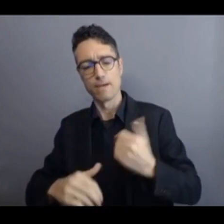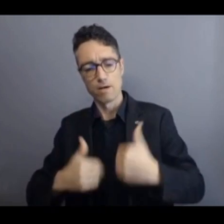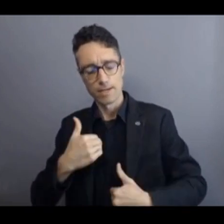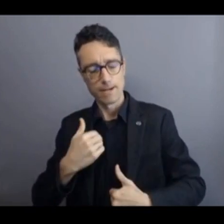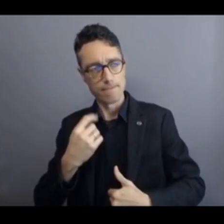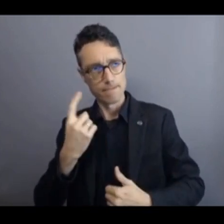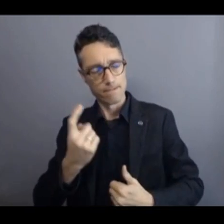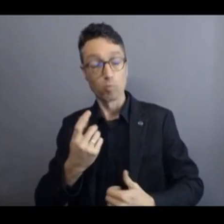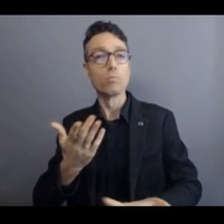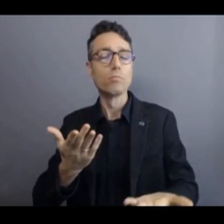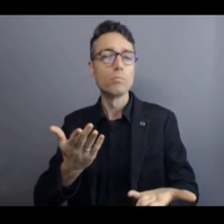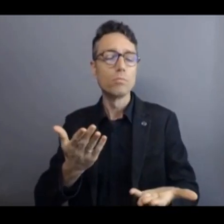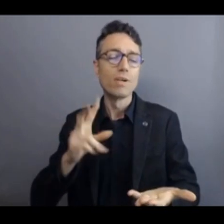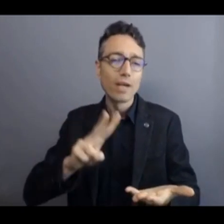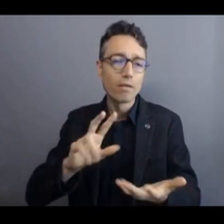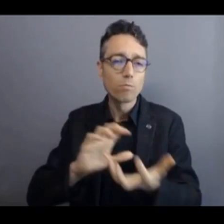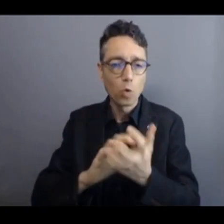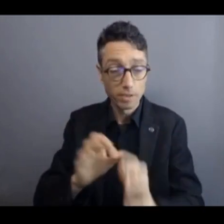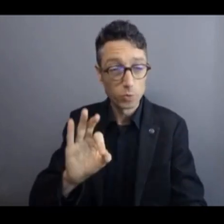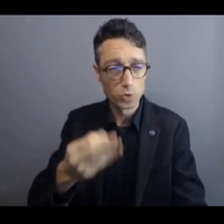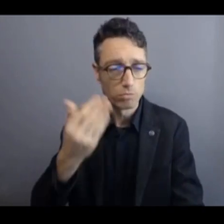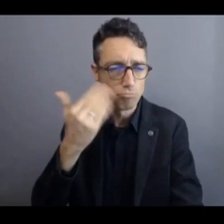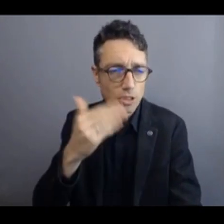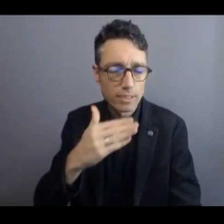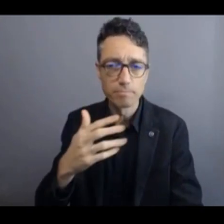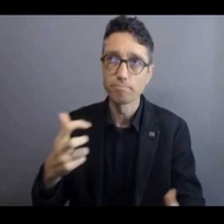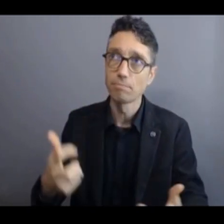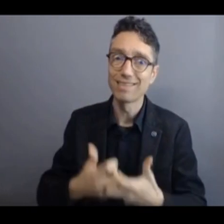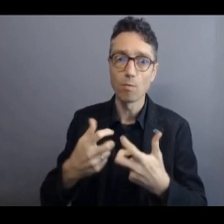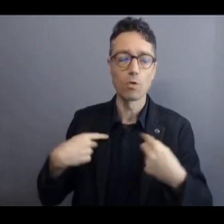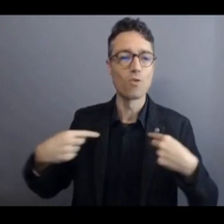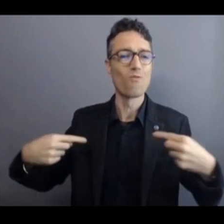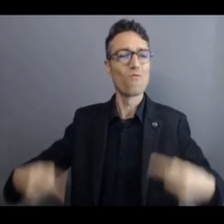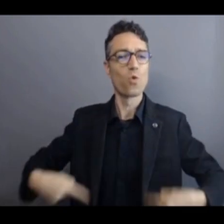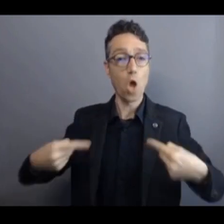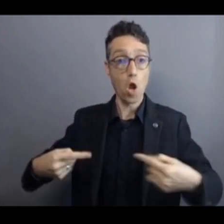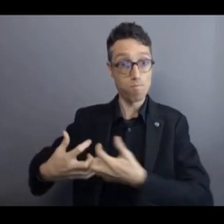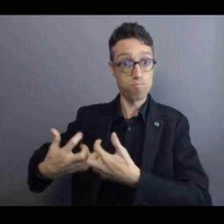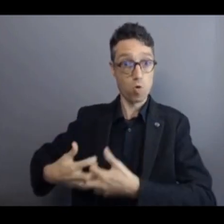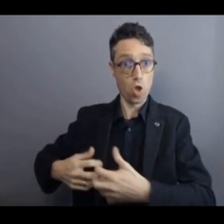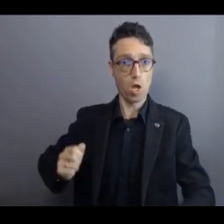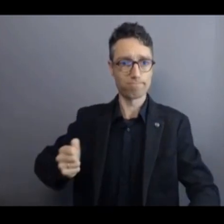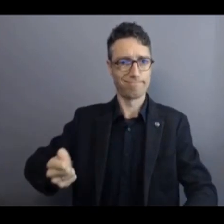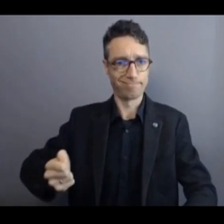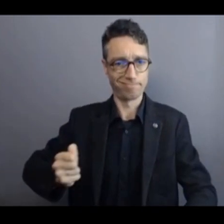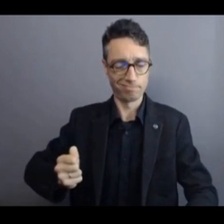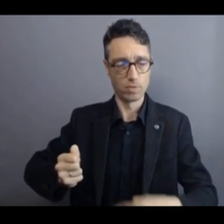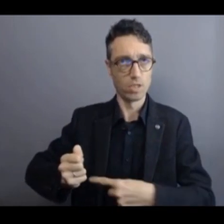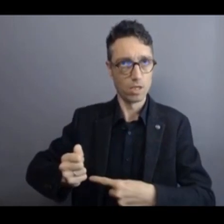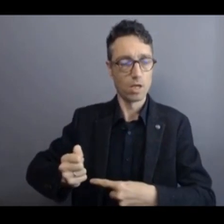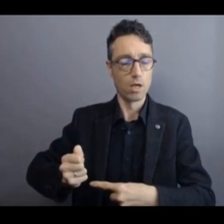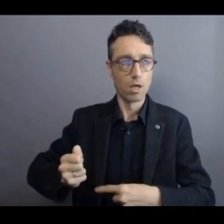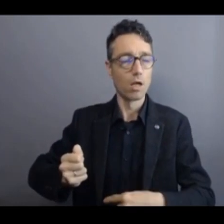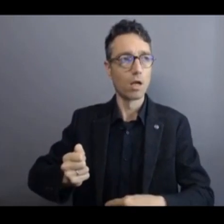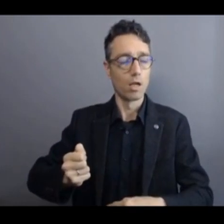complexe parce que si on prend l'exemple d'un fauteuil motorisé, eh ben, les questions vont de la puissance